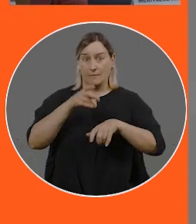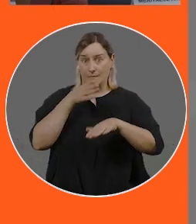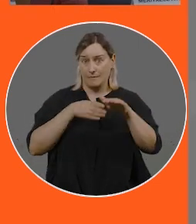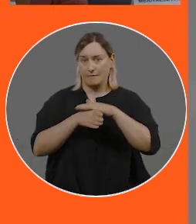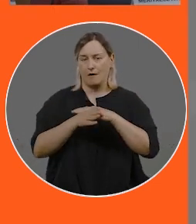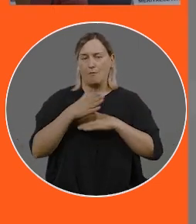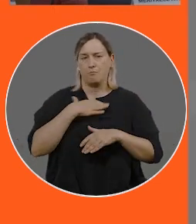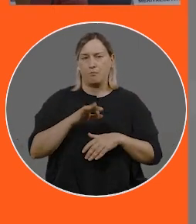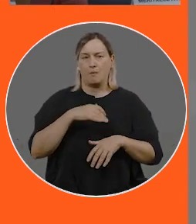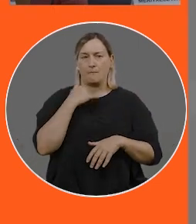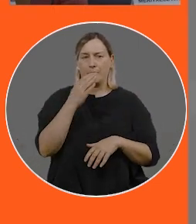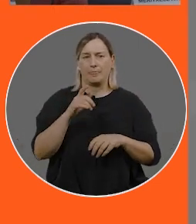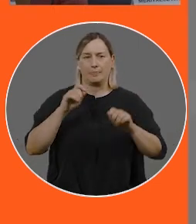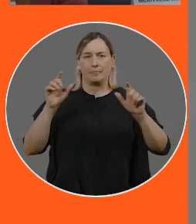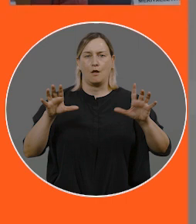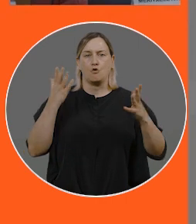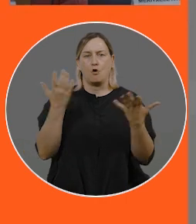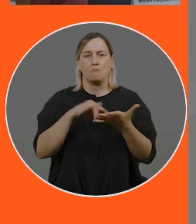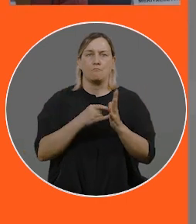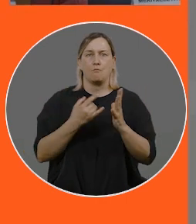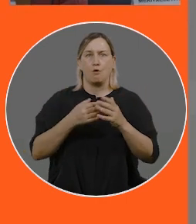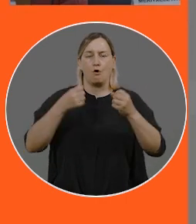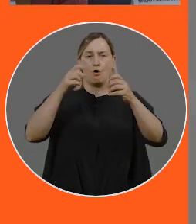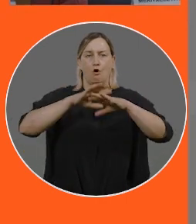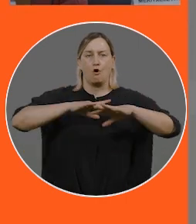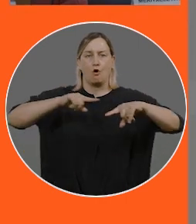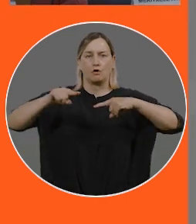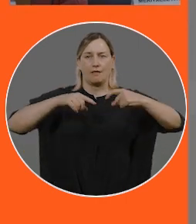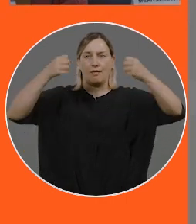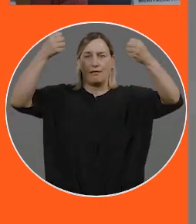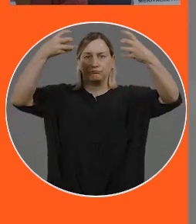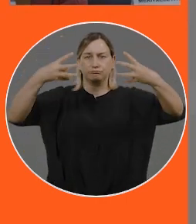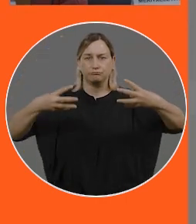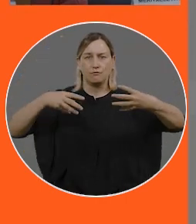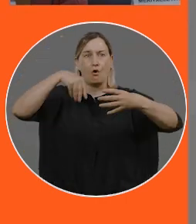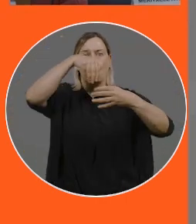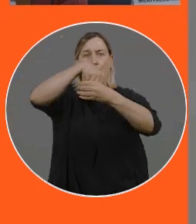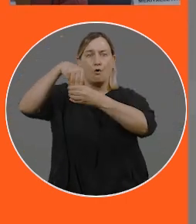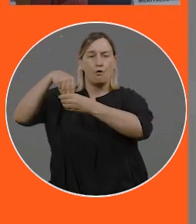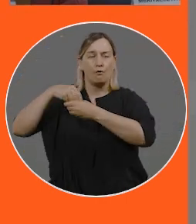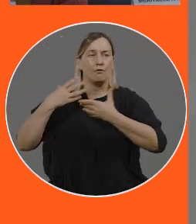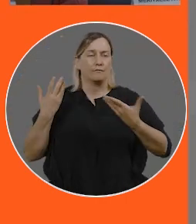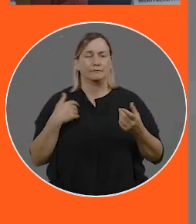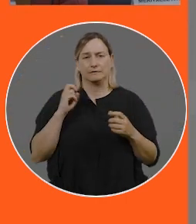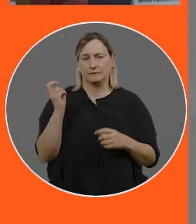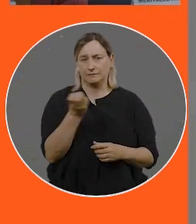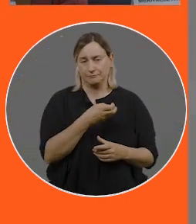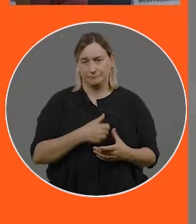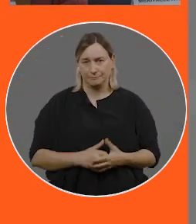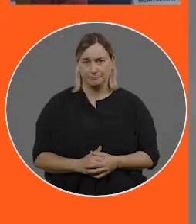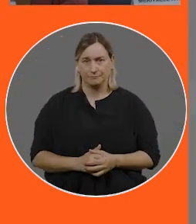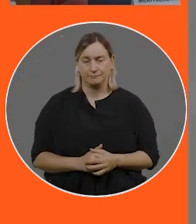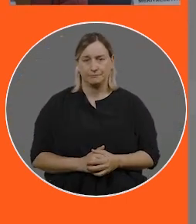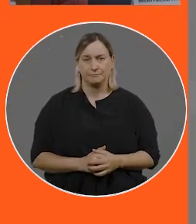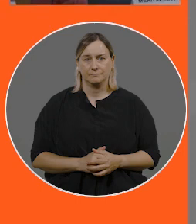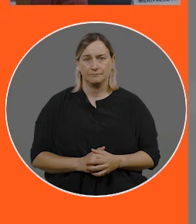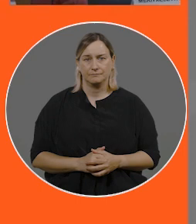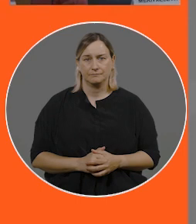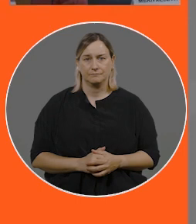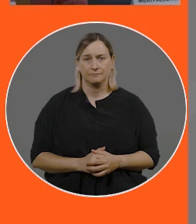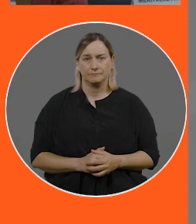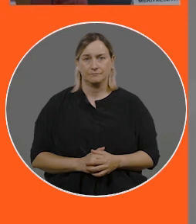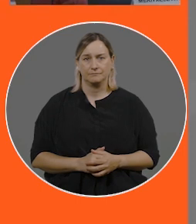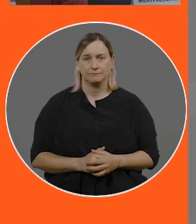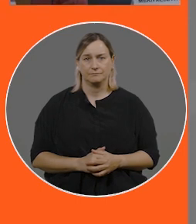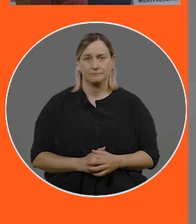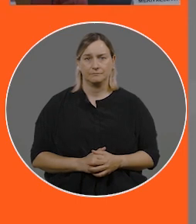saber com està organitzada, quins continguts hi puc trobar, etc. Val? Dios profesional, festes generals